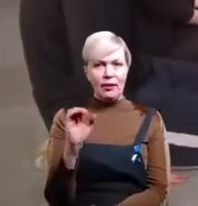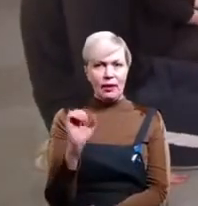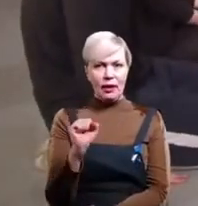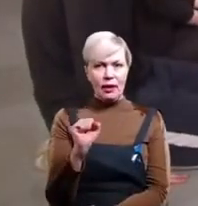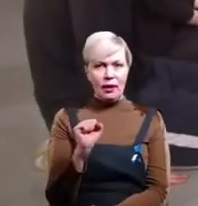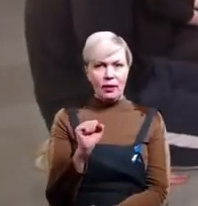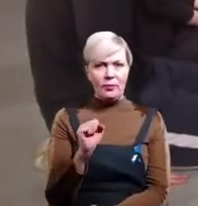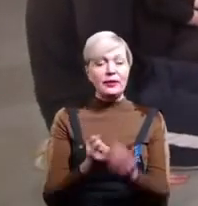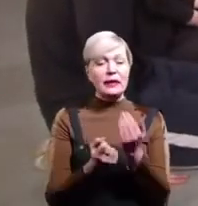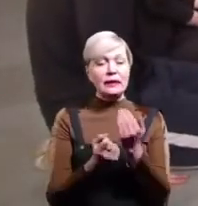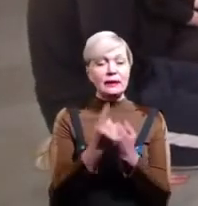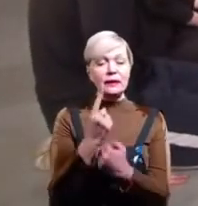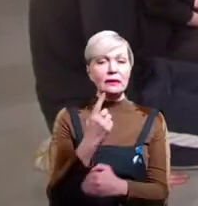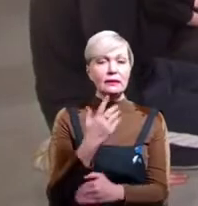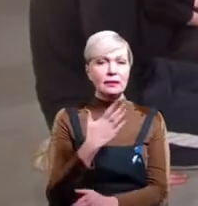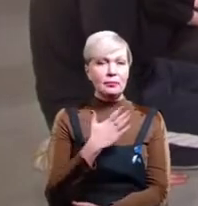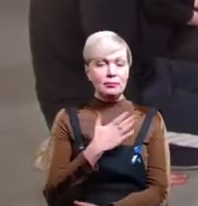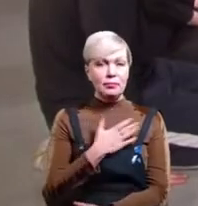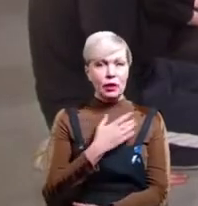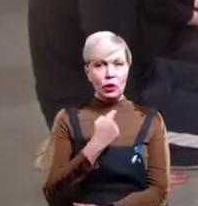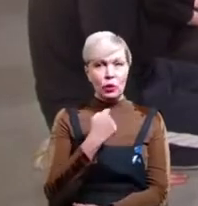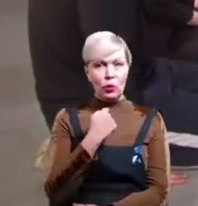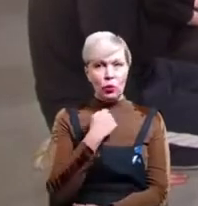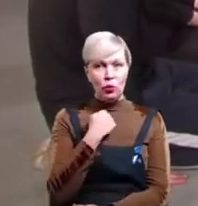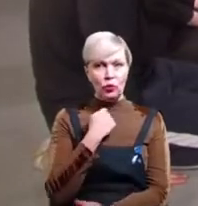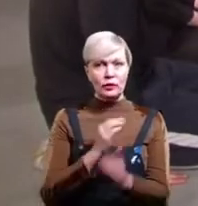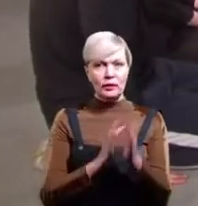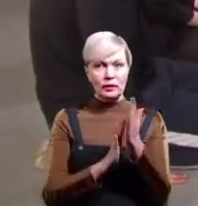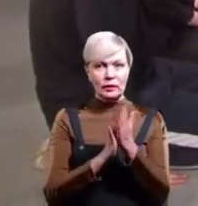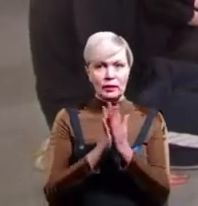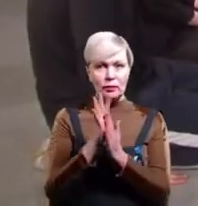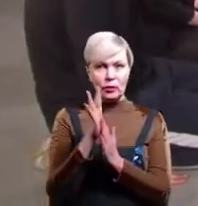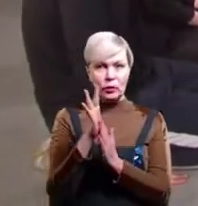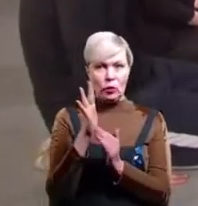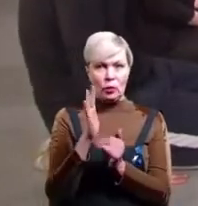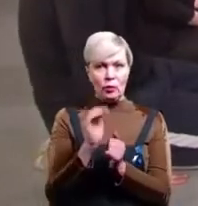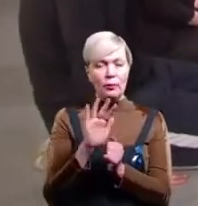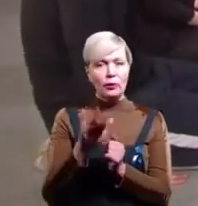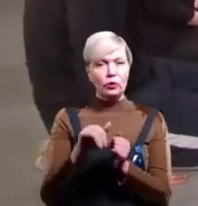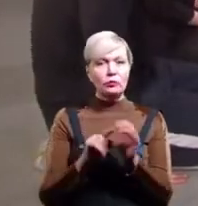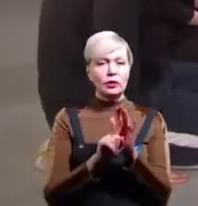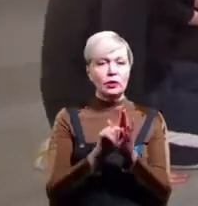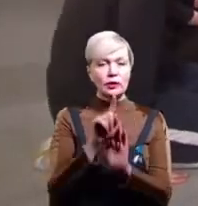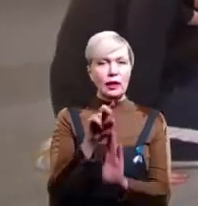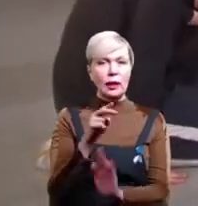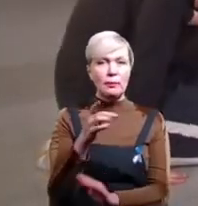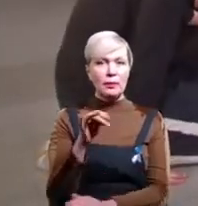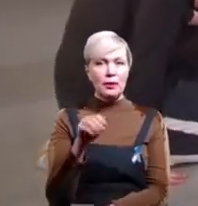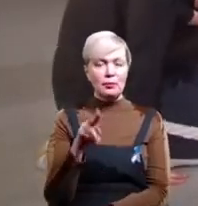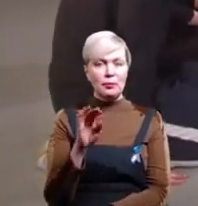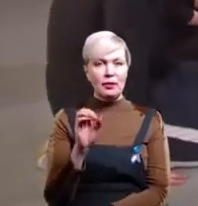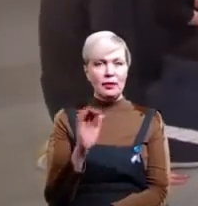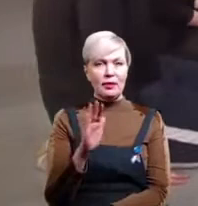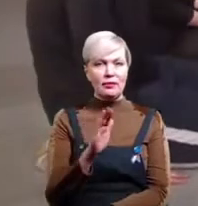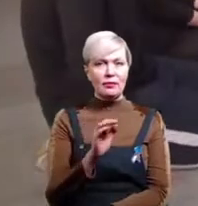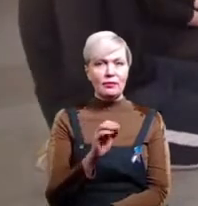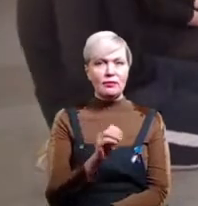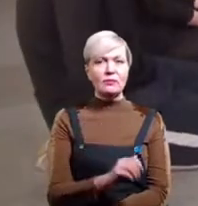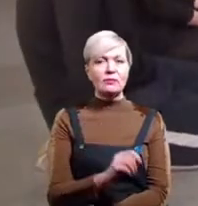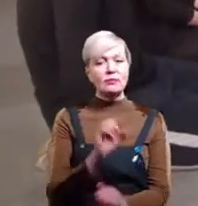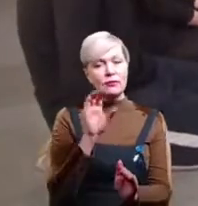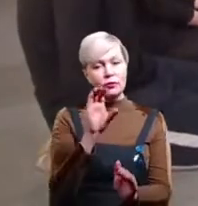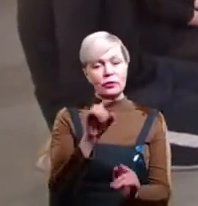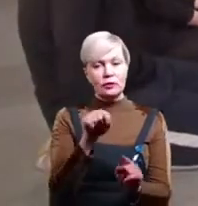зидами голос с стеблом, та-та-та-там. Вот это мы делаем, и потом сразу вступаем с припева. Да. Угу. Да, вот это, а потом сразу это.